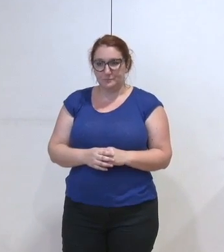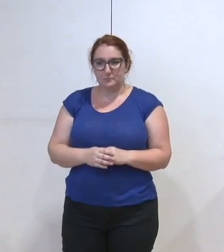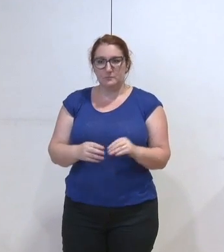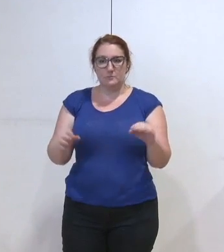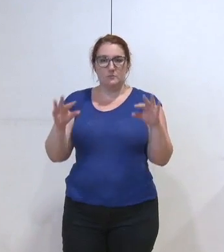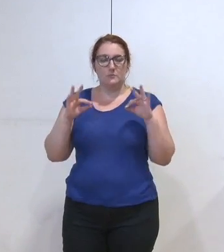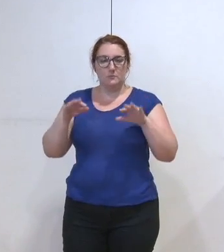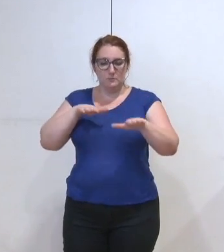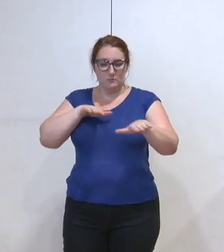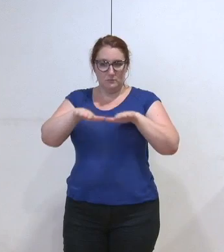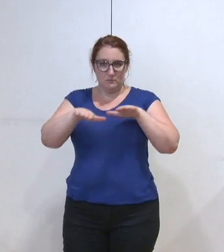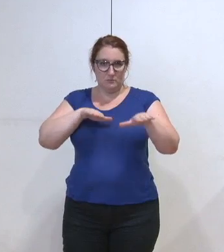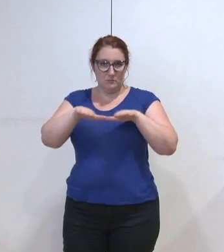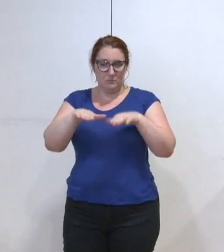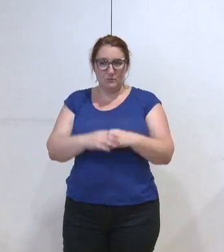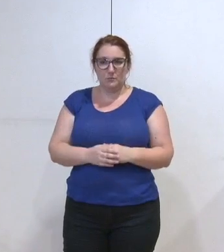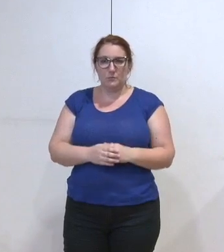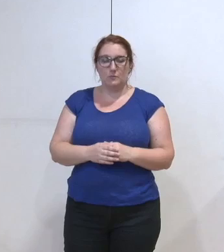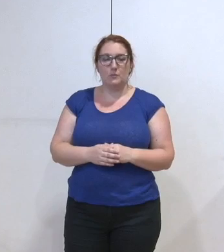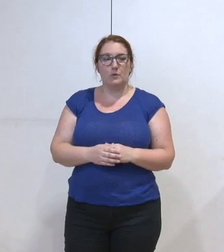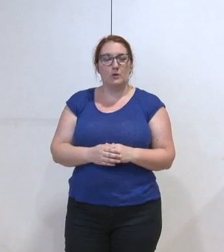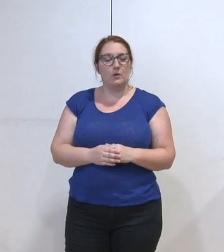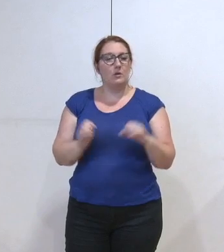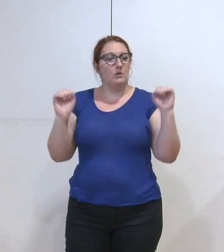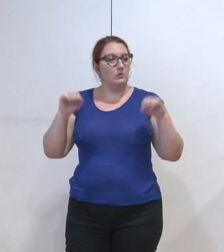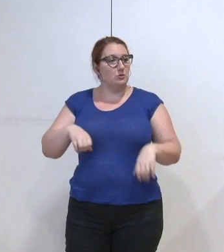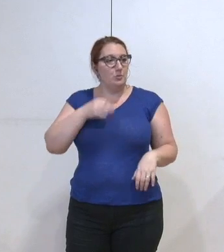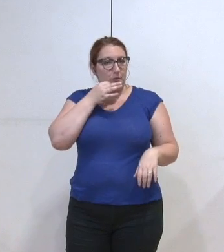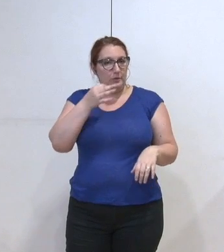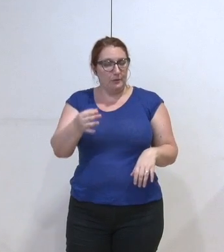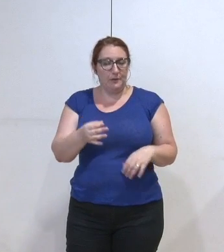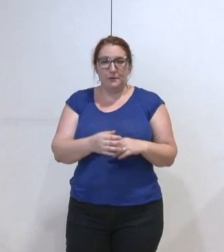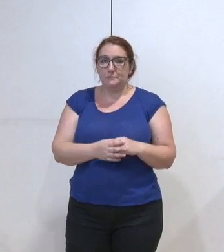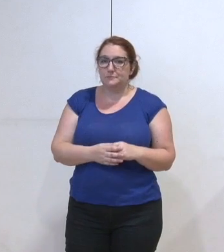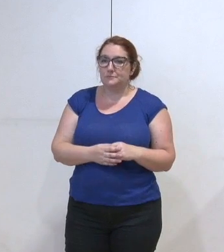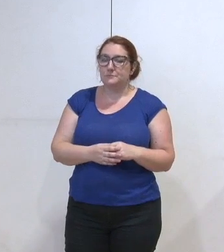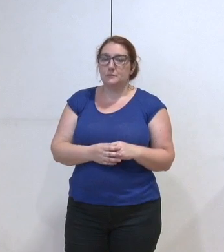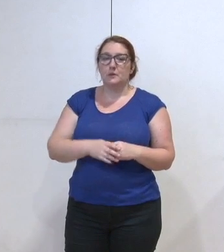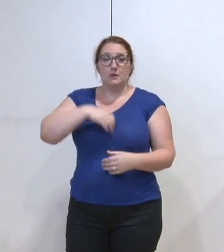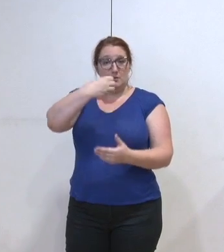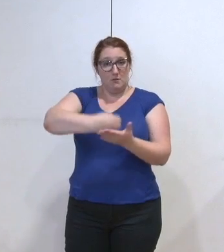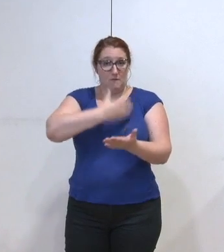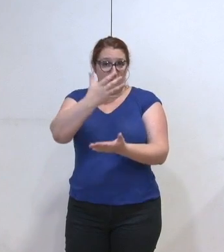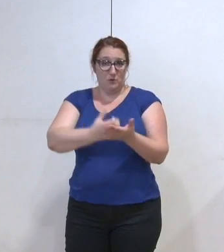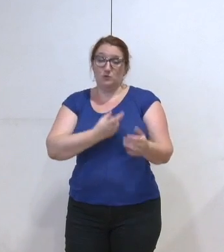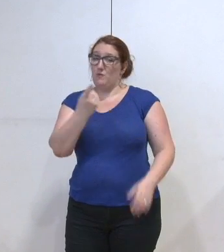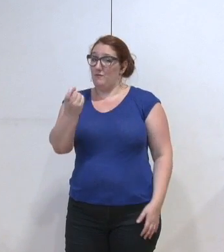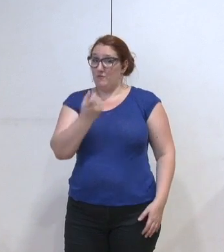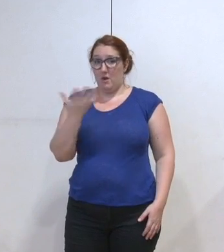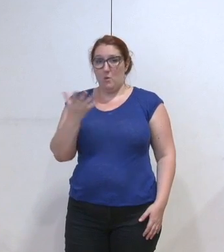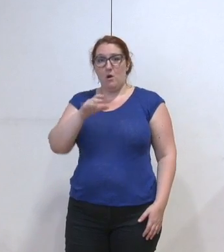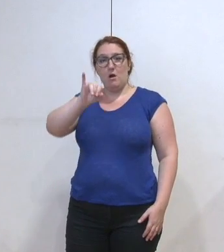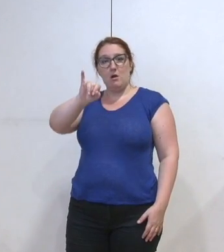méthodologie mobilisée soulignnez que les données proviennent principalement de données statistiques de